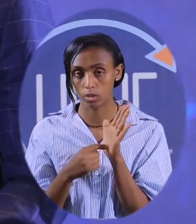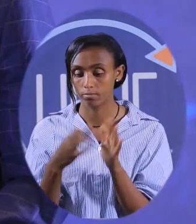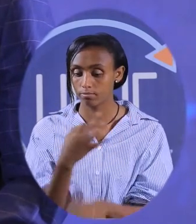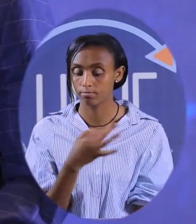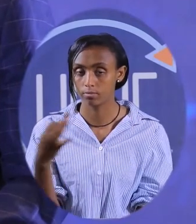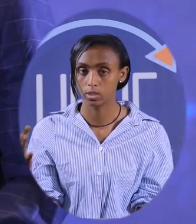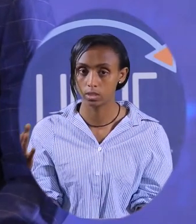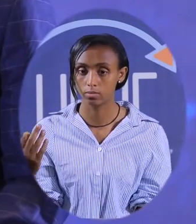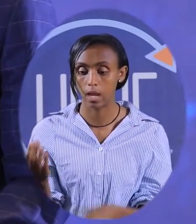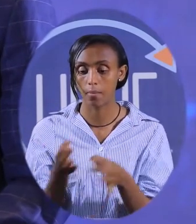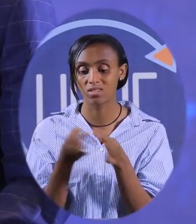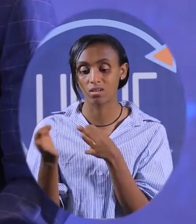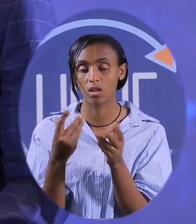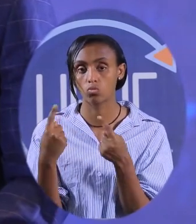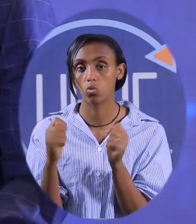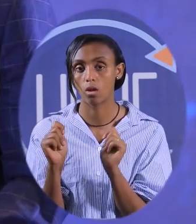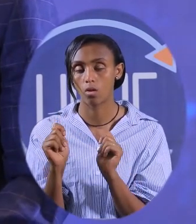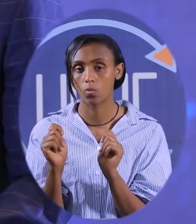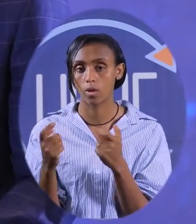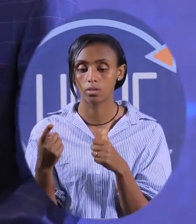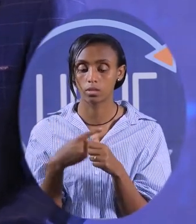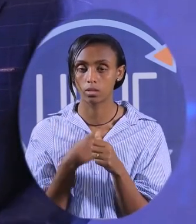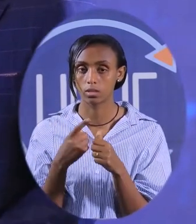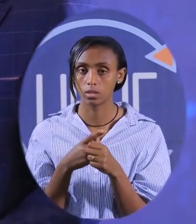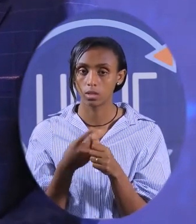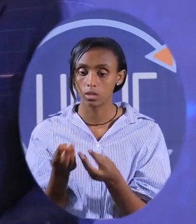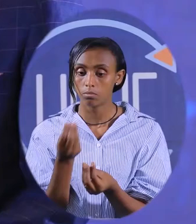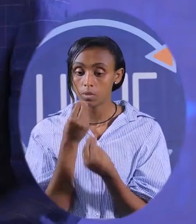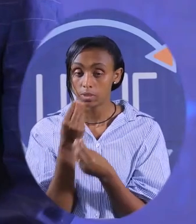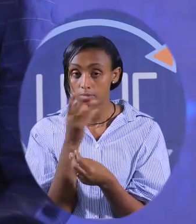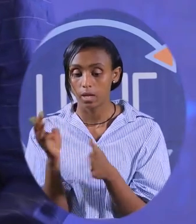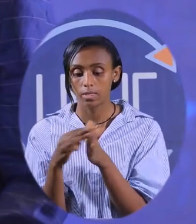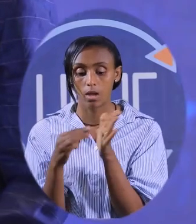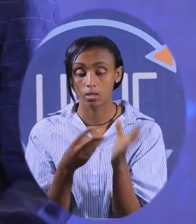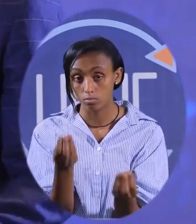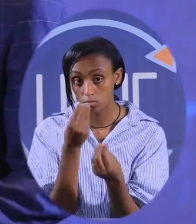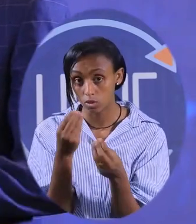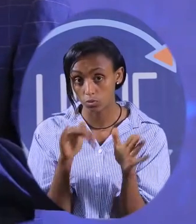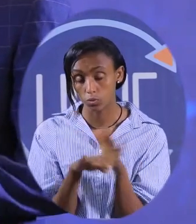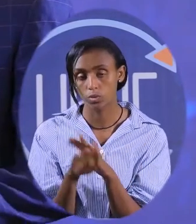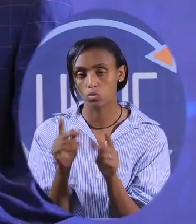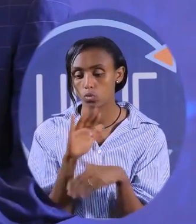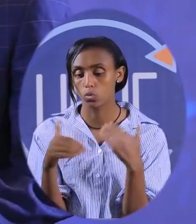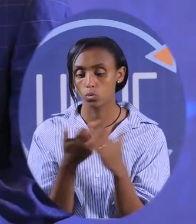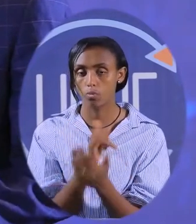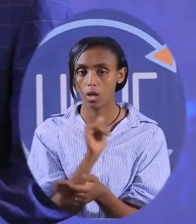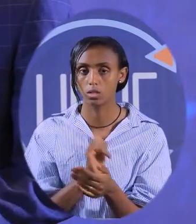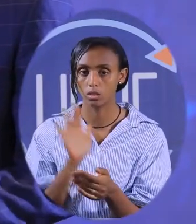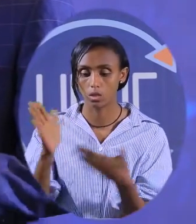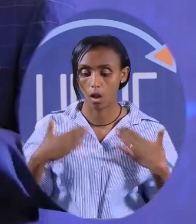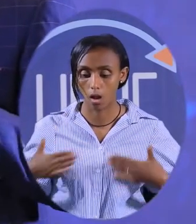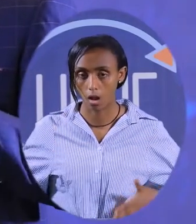በደንብ ለማስረዳት እሞክራለሁ። አንደኛ በምግብና በሥርዓተ ምግብ ውስጥ ሁሉም ባለድርሻ